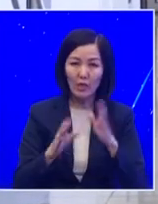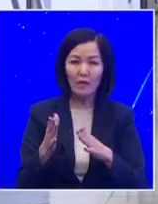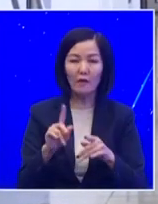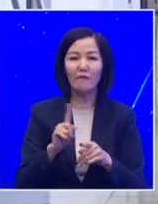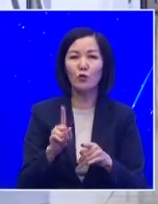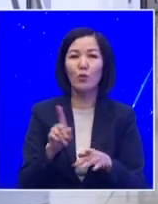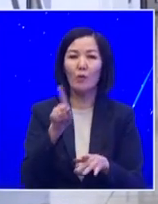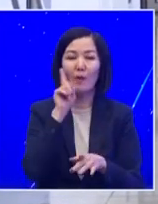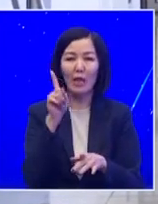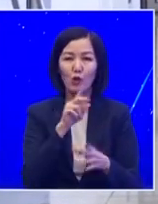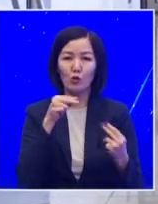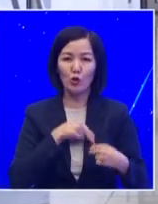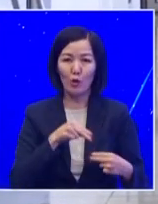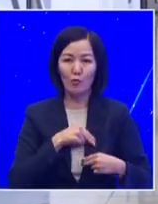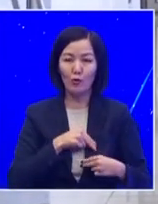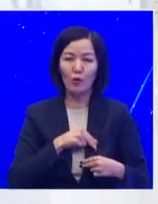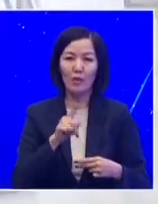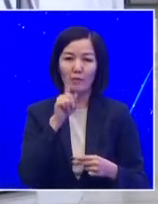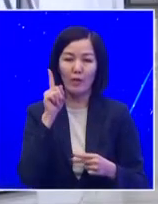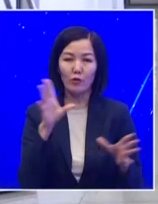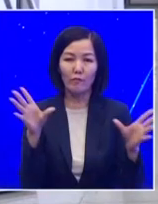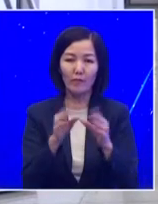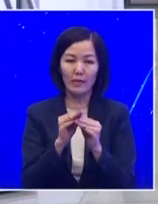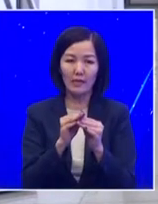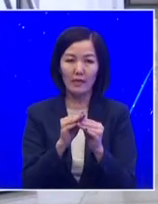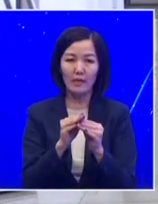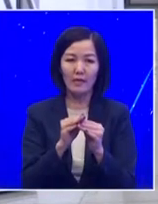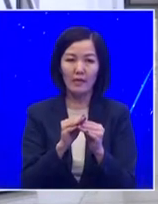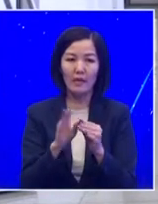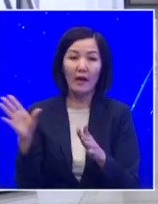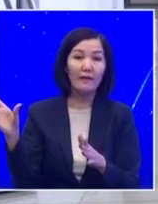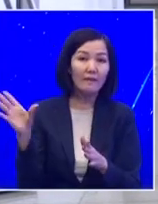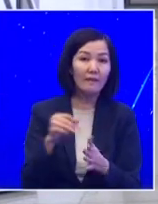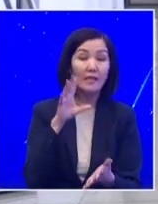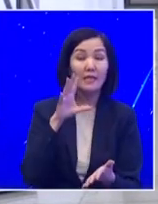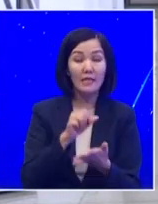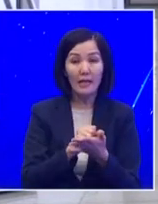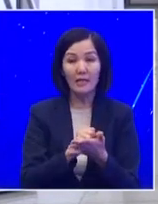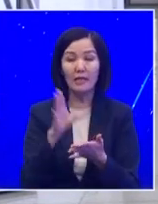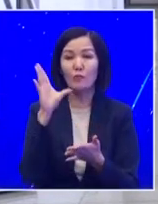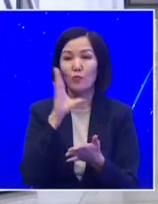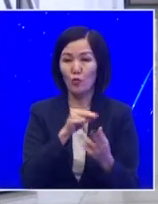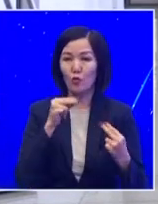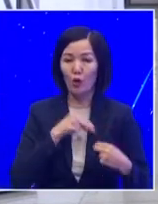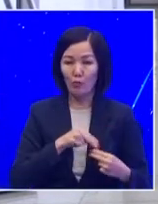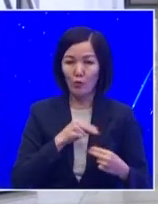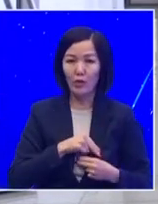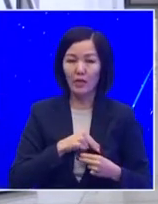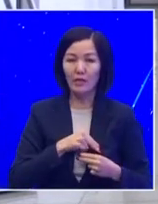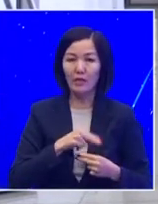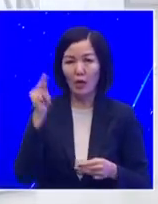чтобы молодежь работала с молодежью. И они все у нас при деле, они заняты. Мы сейчас параллельно